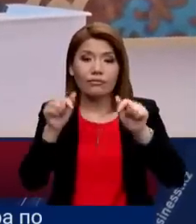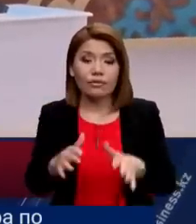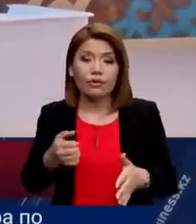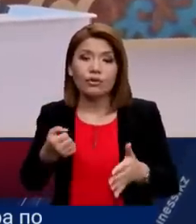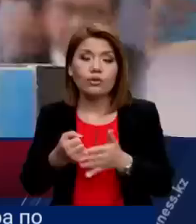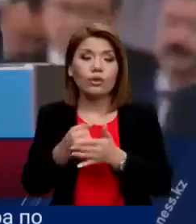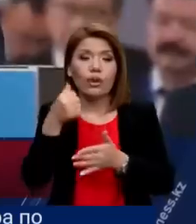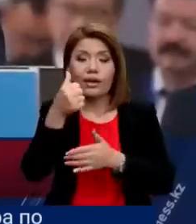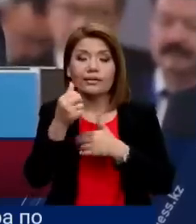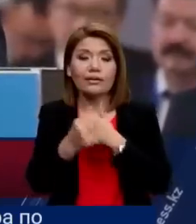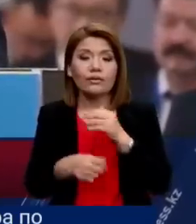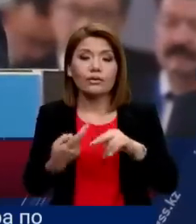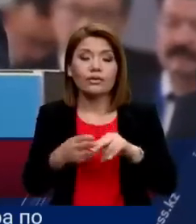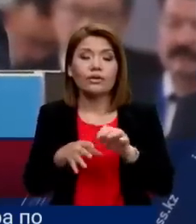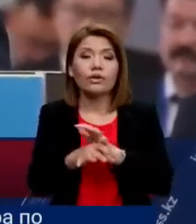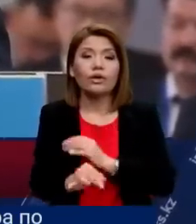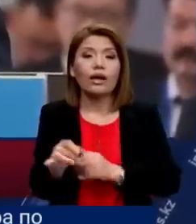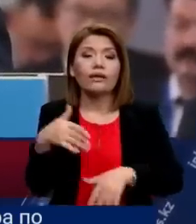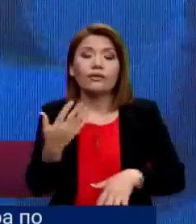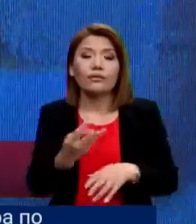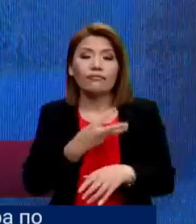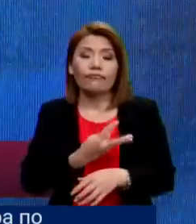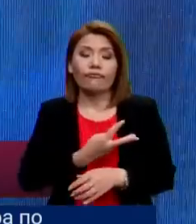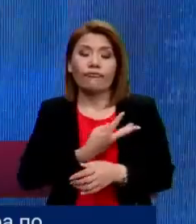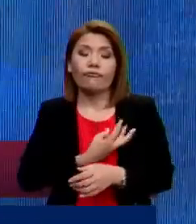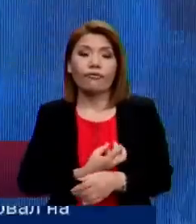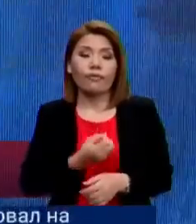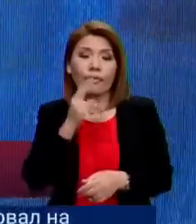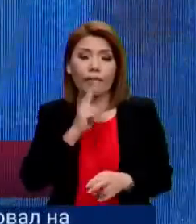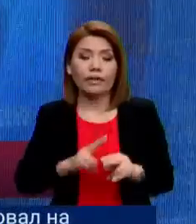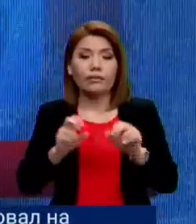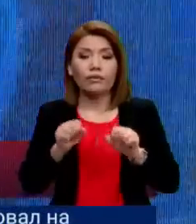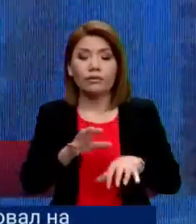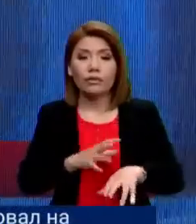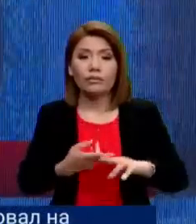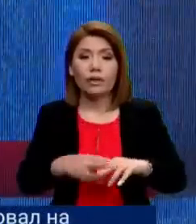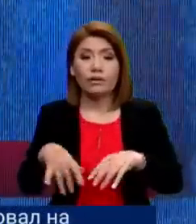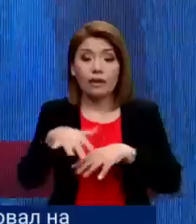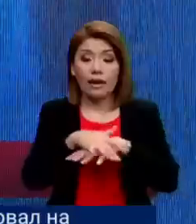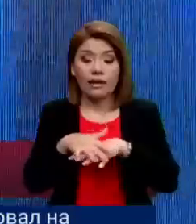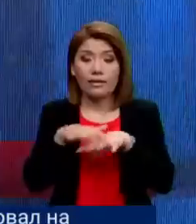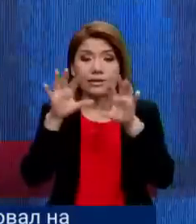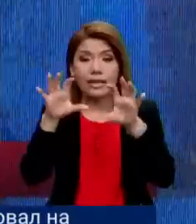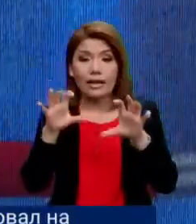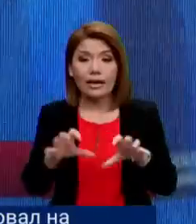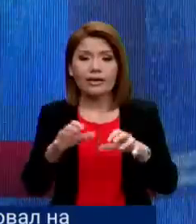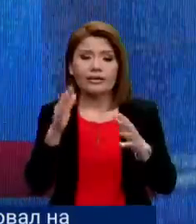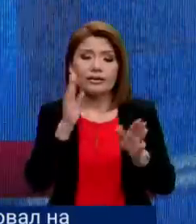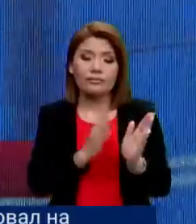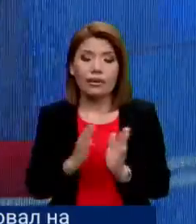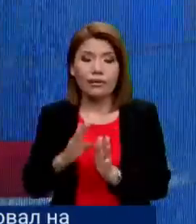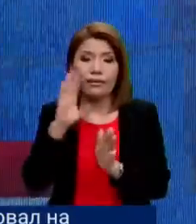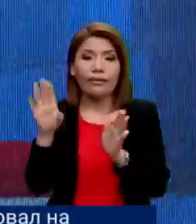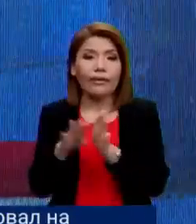баса айтты. Әйтпесе қазіргі қарқынымызды жоғалтып алуымыз бек мүмкін. Ал халықты заң мен тәртіпке бағынуға шақырды.